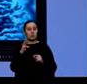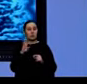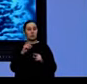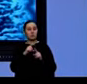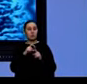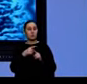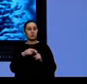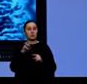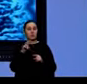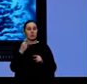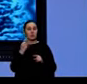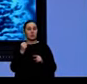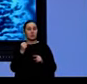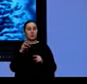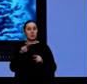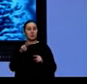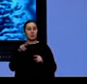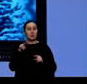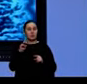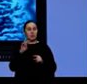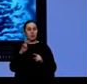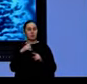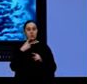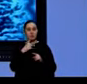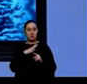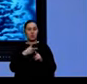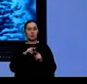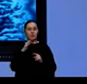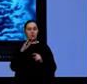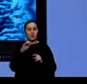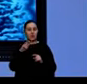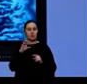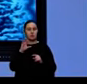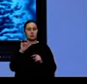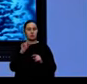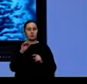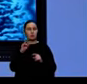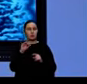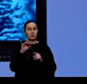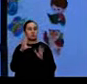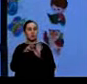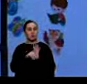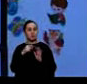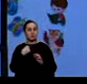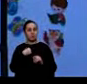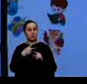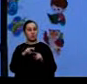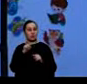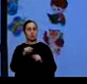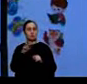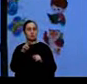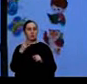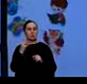яшамоқ сөзіні сіз яшаяпман деп алған болсаңыз, бу фел сөз туркумига кирады. Мен бу